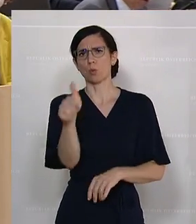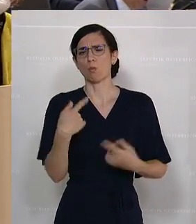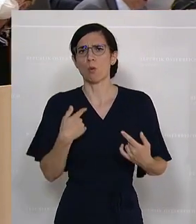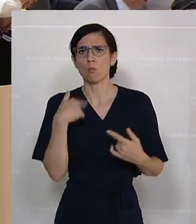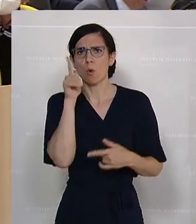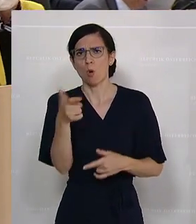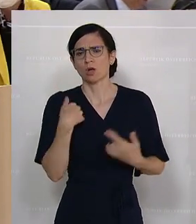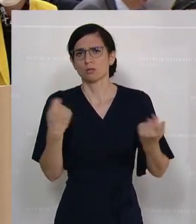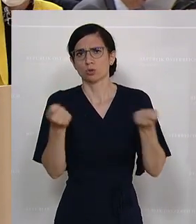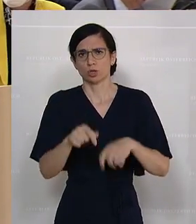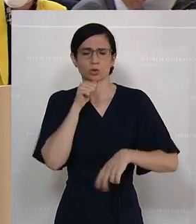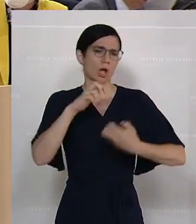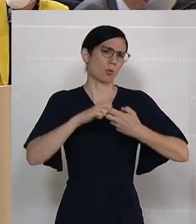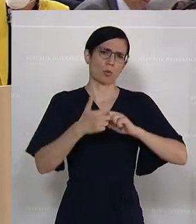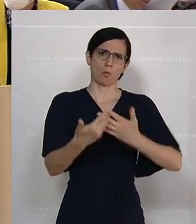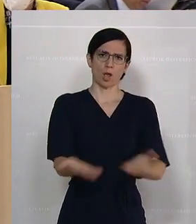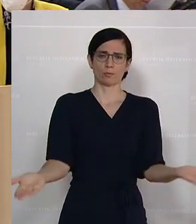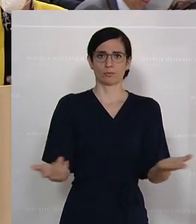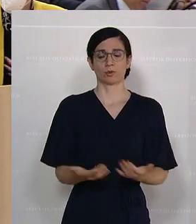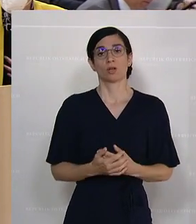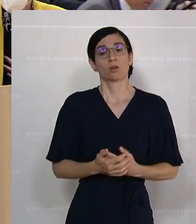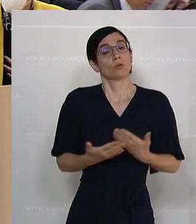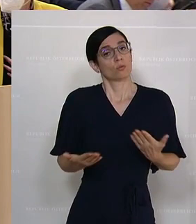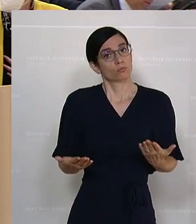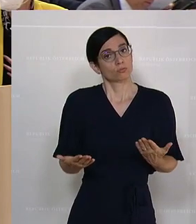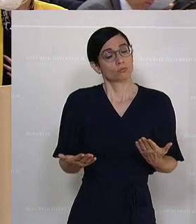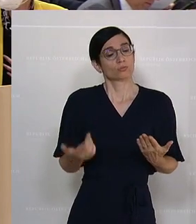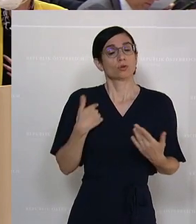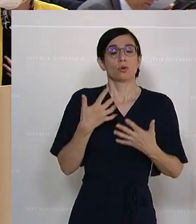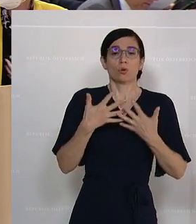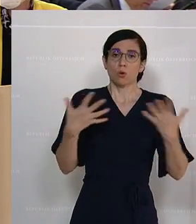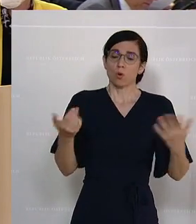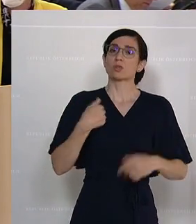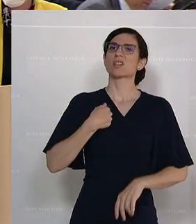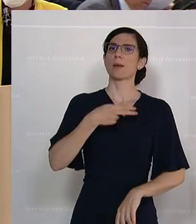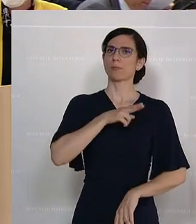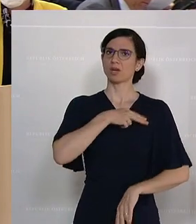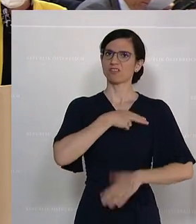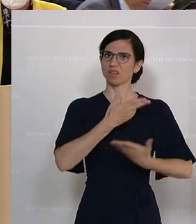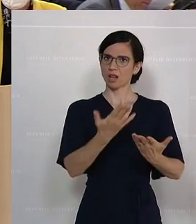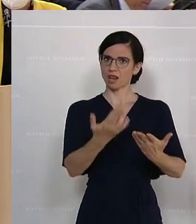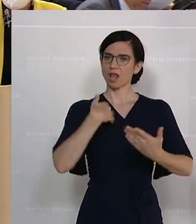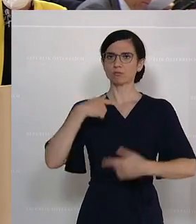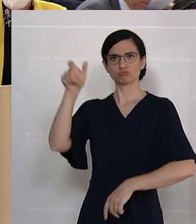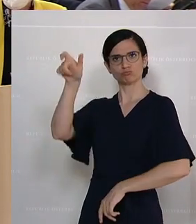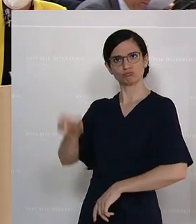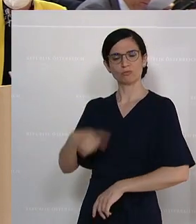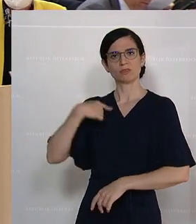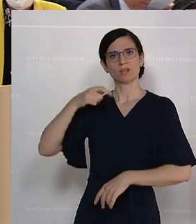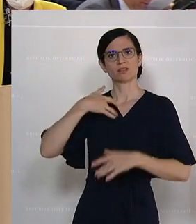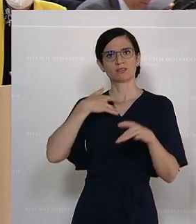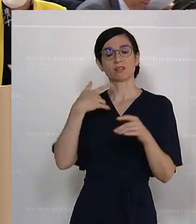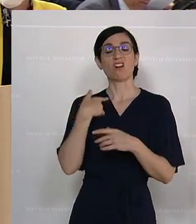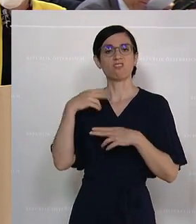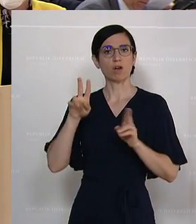das ist überhaupt kein problem und wir hätten sozusagen das große privileg aus erster hand zu erfahren warum das forum der